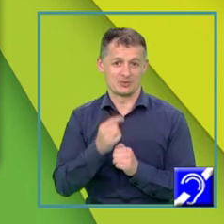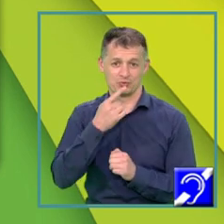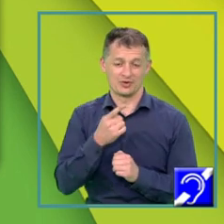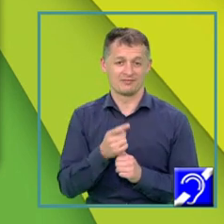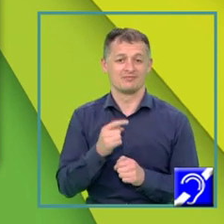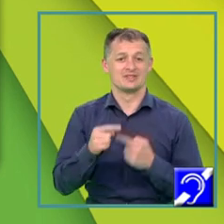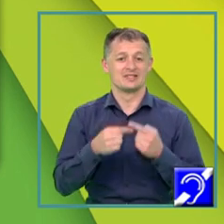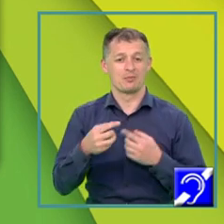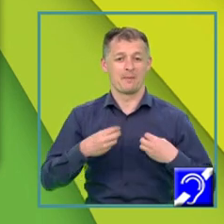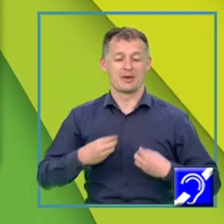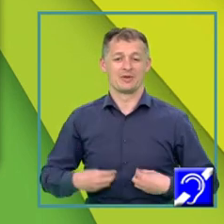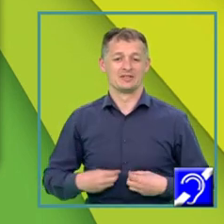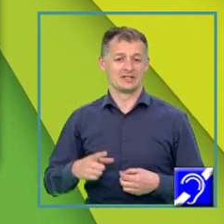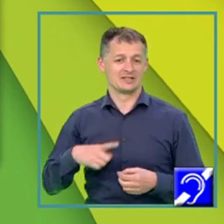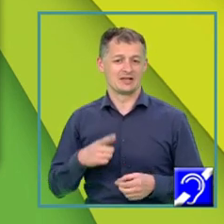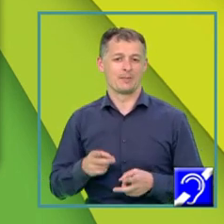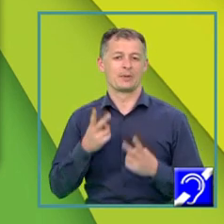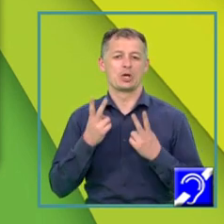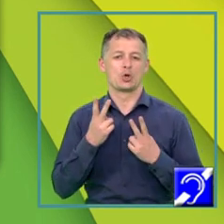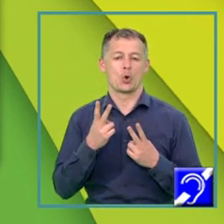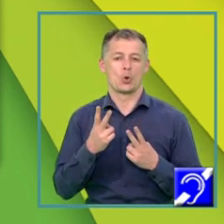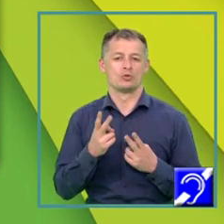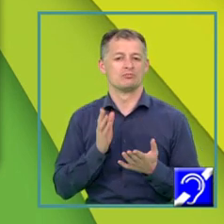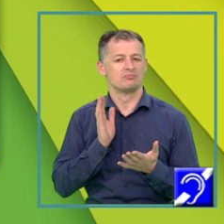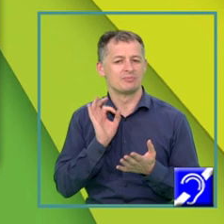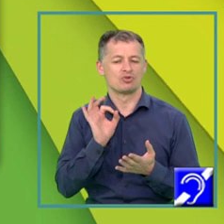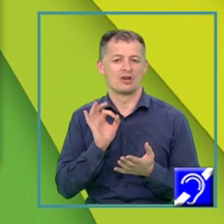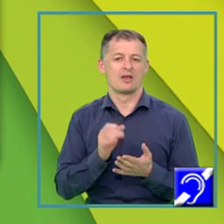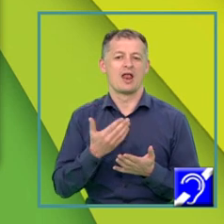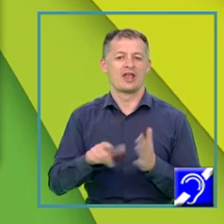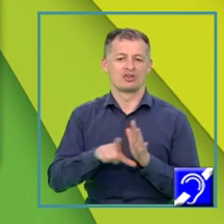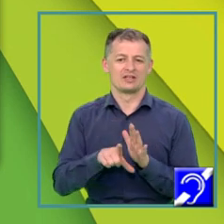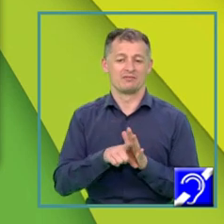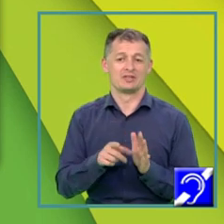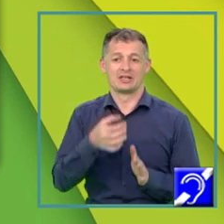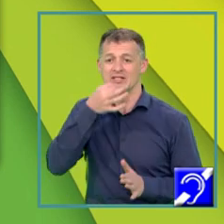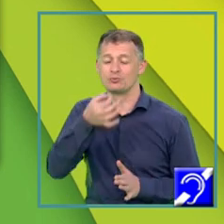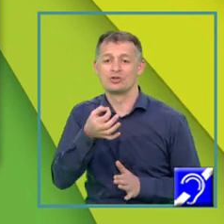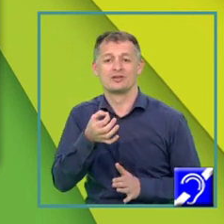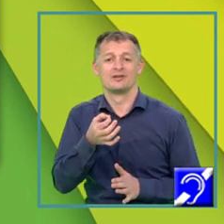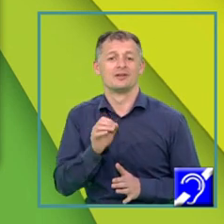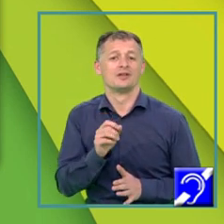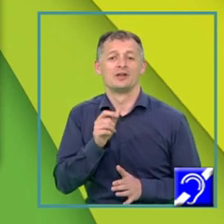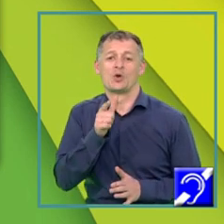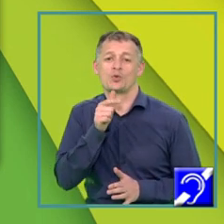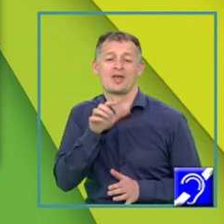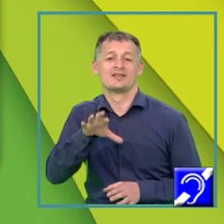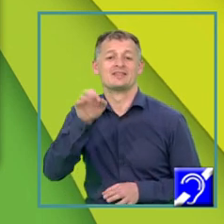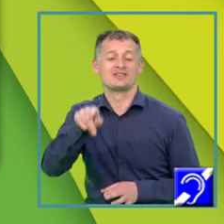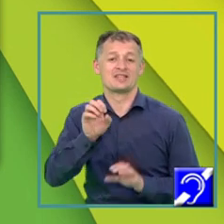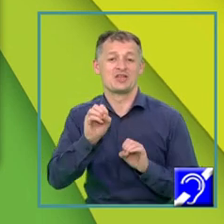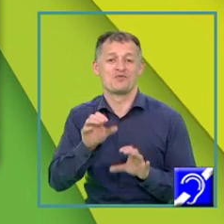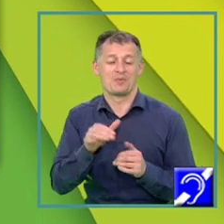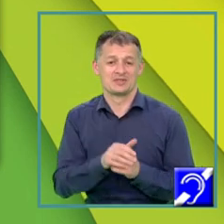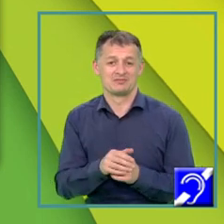se caracterizează prin rolul preponderent al legislativului. Voi trebuie să scrieți doar sursa în care ați găsit această informație. Ca să